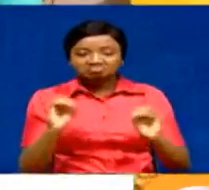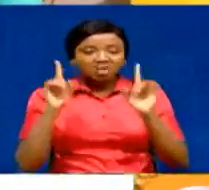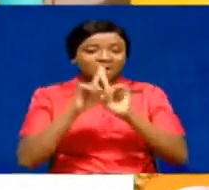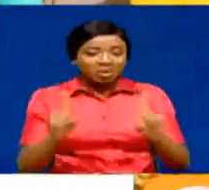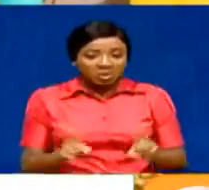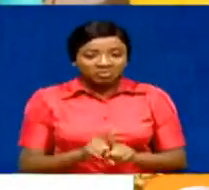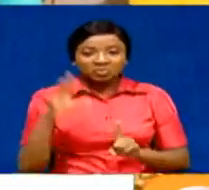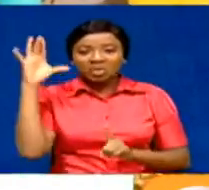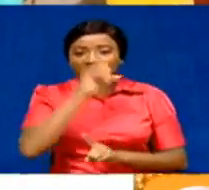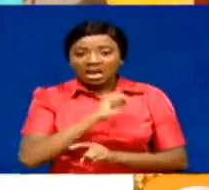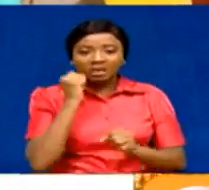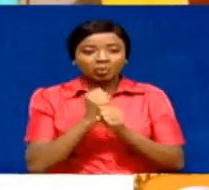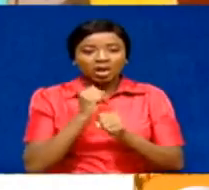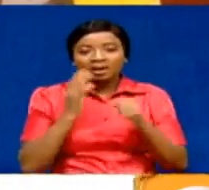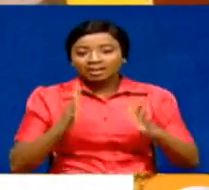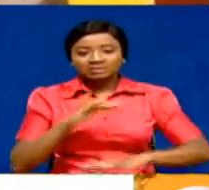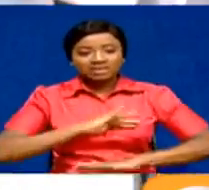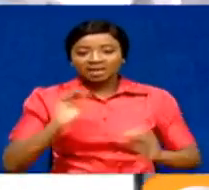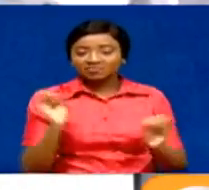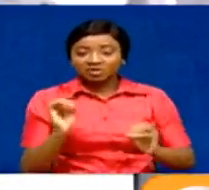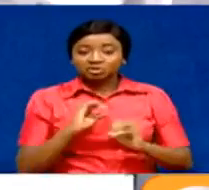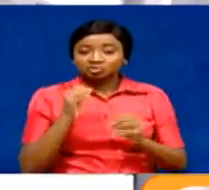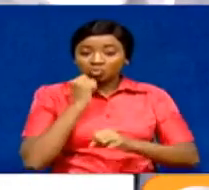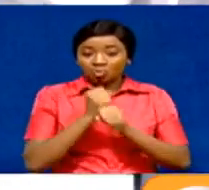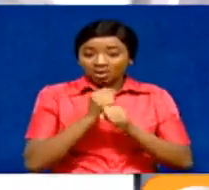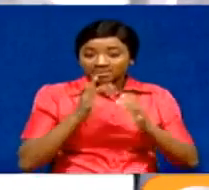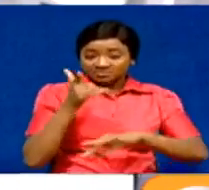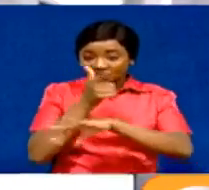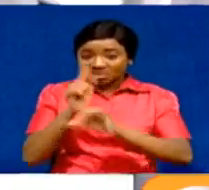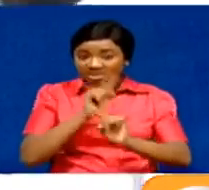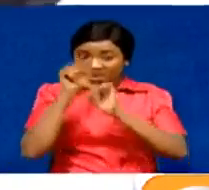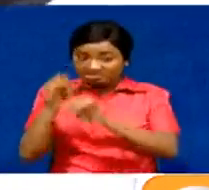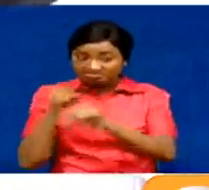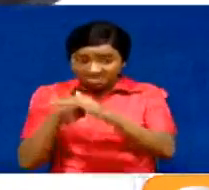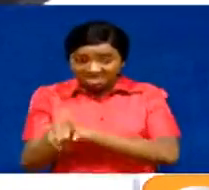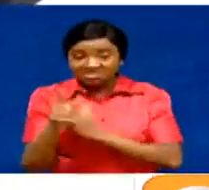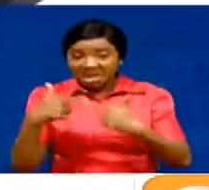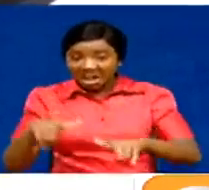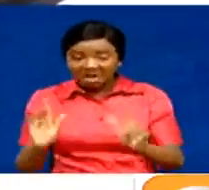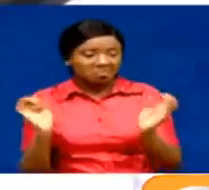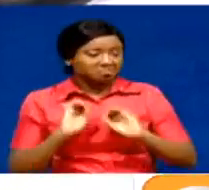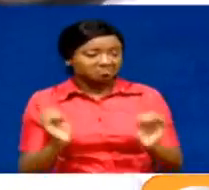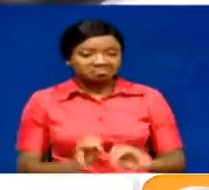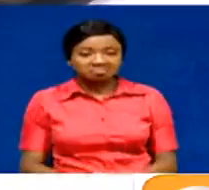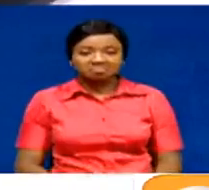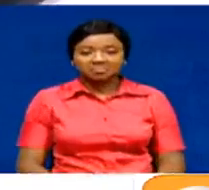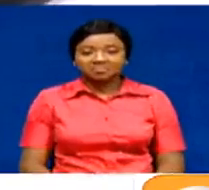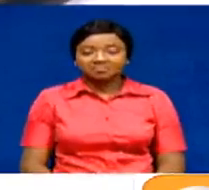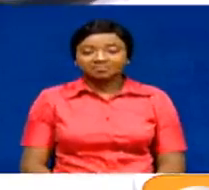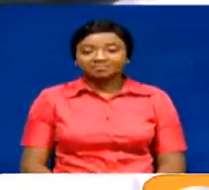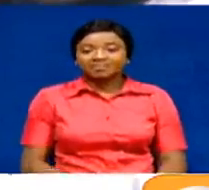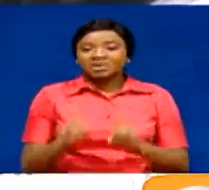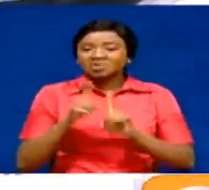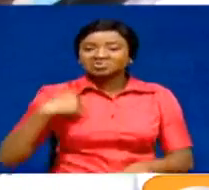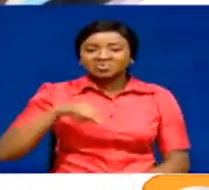duni pamoja na uhaba wa wahudumu wa afya. Waandishi wa habari hawakuruhusiwa kuingia ndani ya hospitali hiyo.